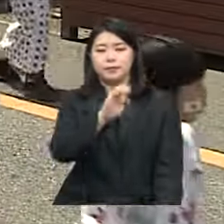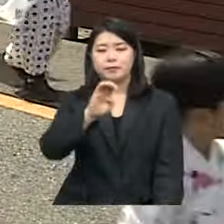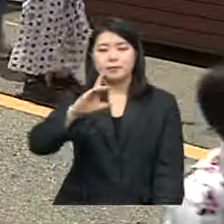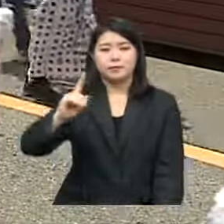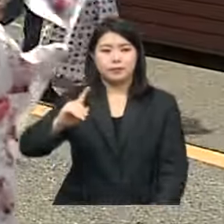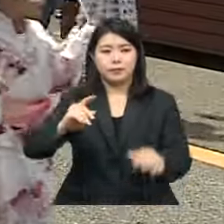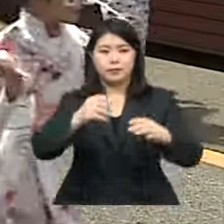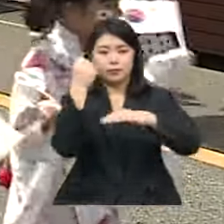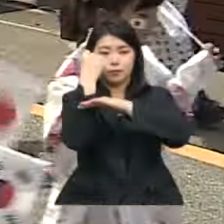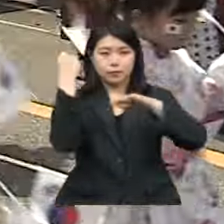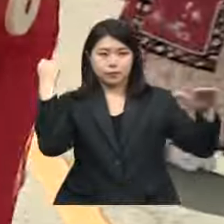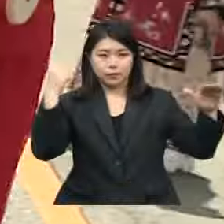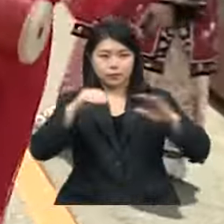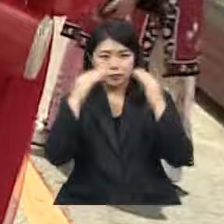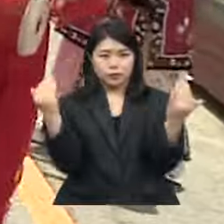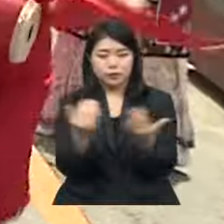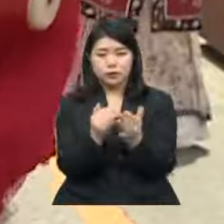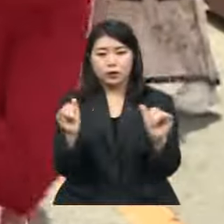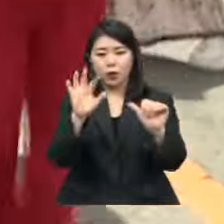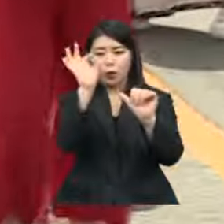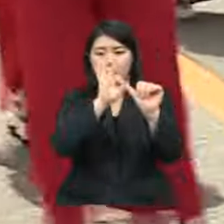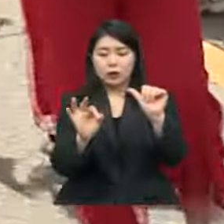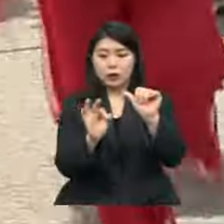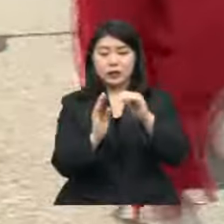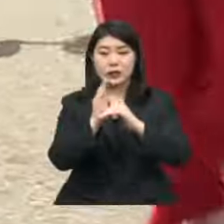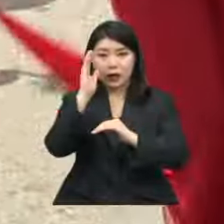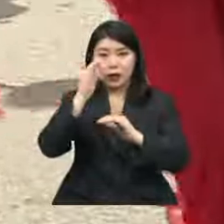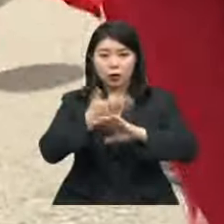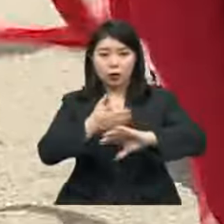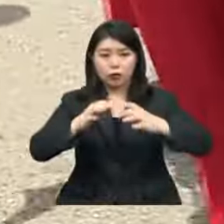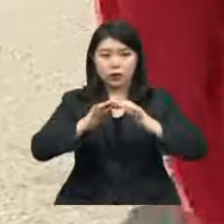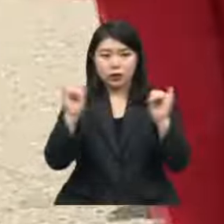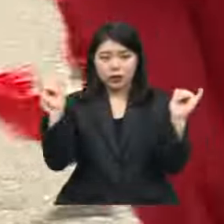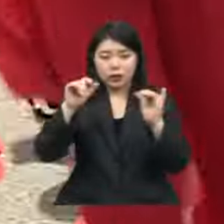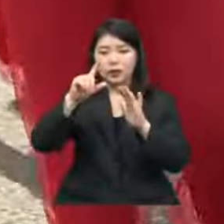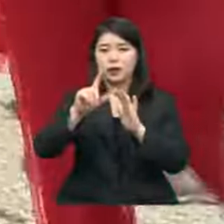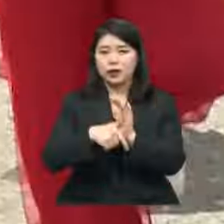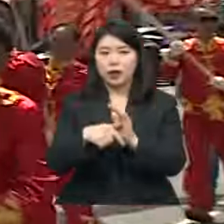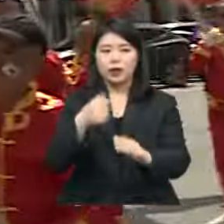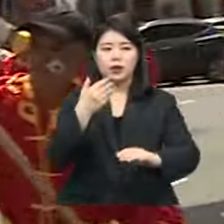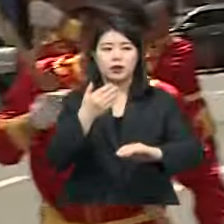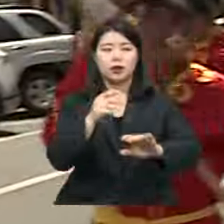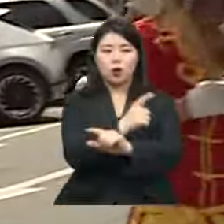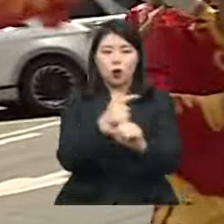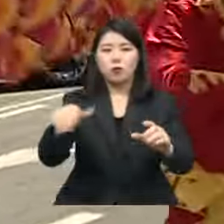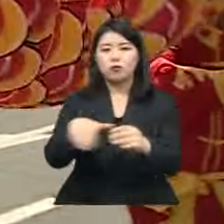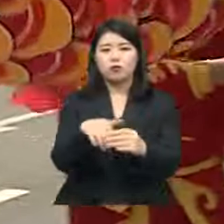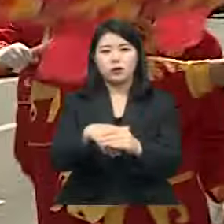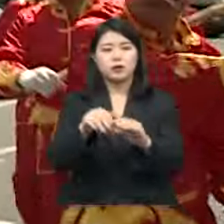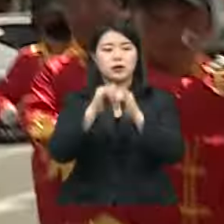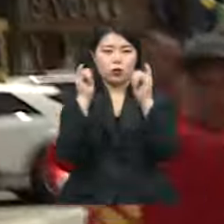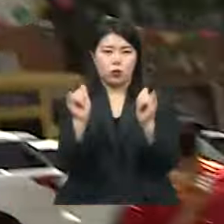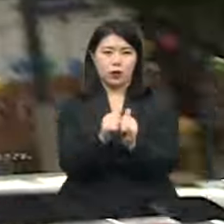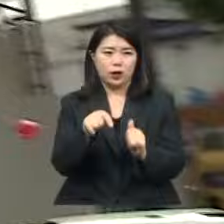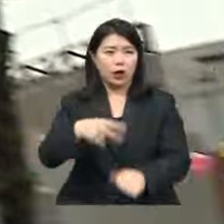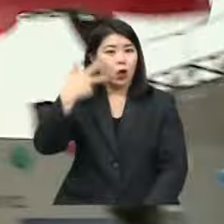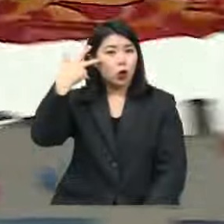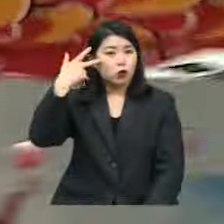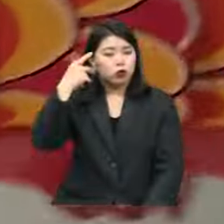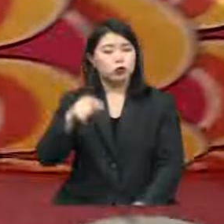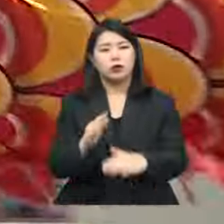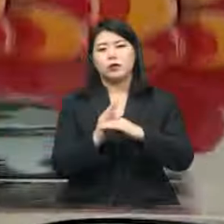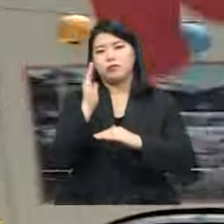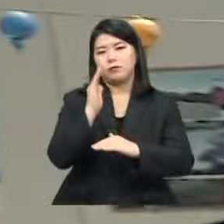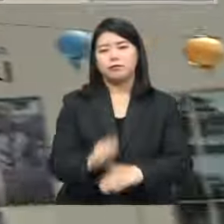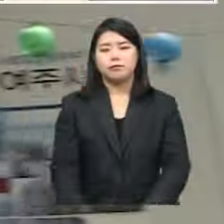기준으로 전체 인구의 5% 이상이 외국인이면 다문화 사회로 구분하고 있는데 여주시는 그 기준을